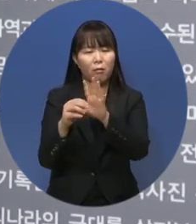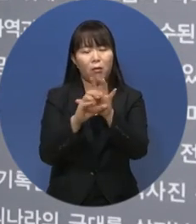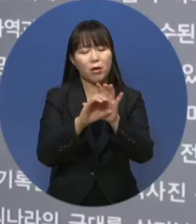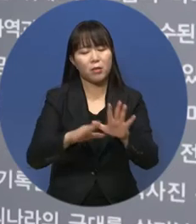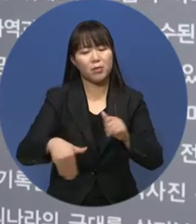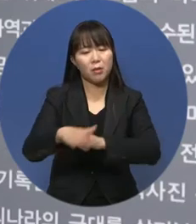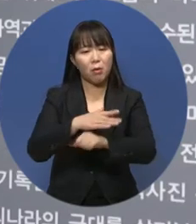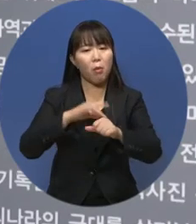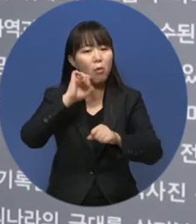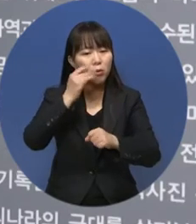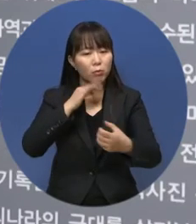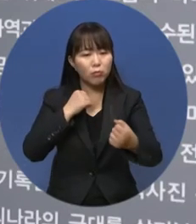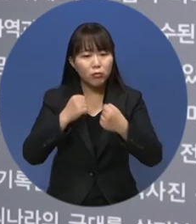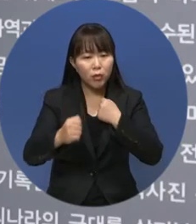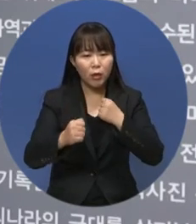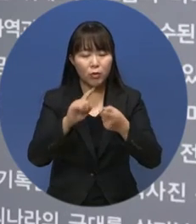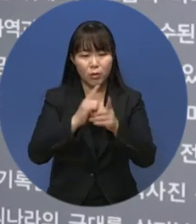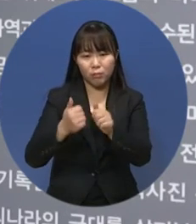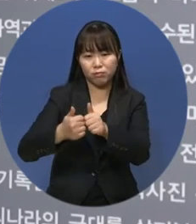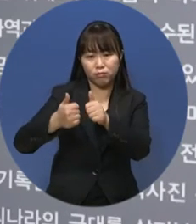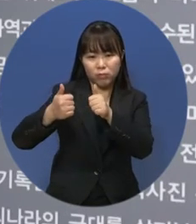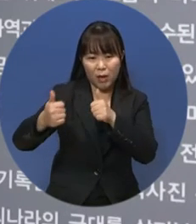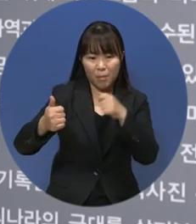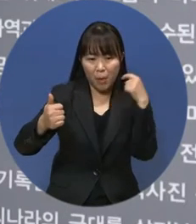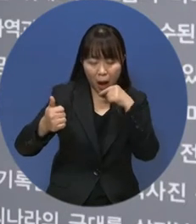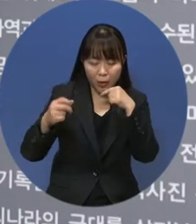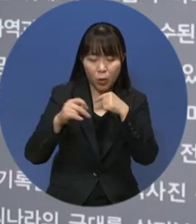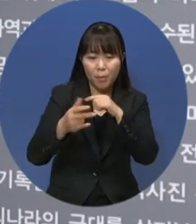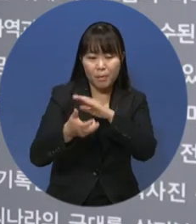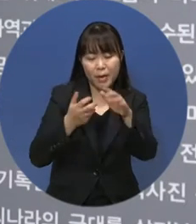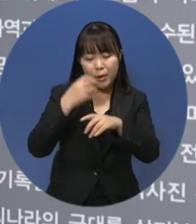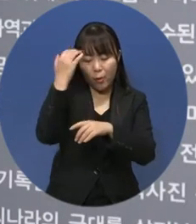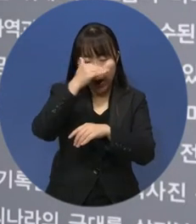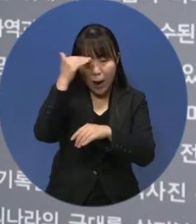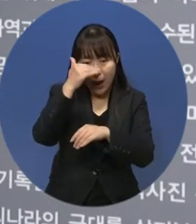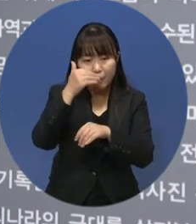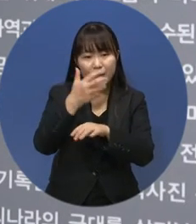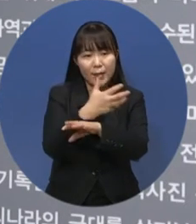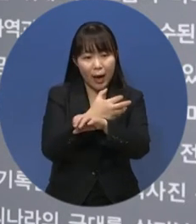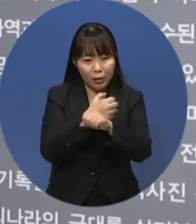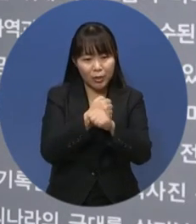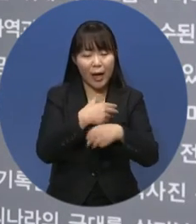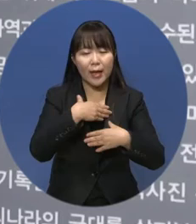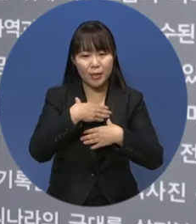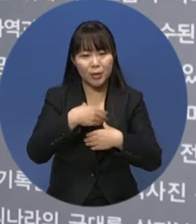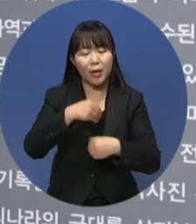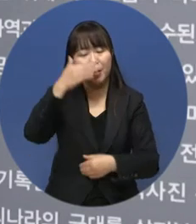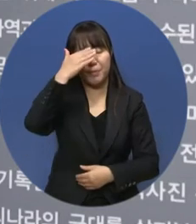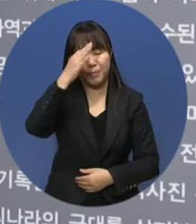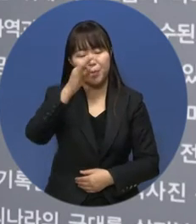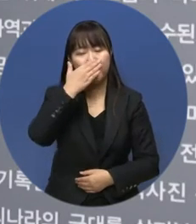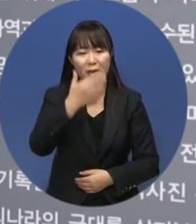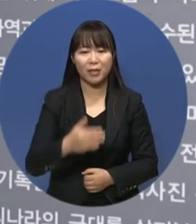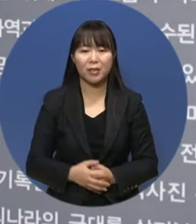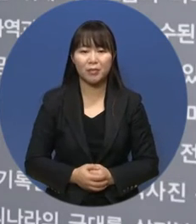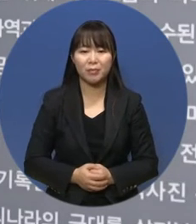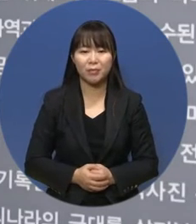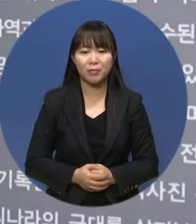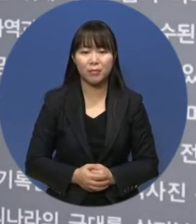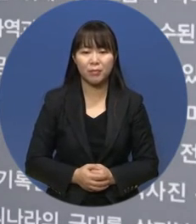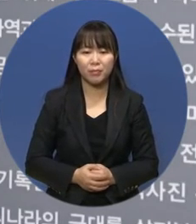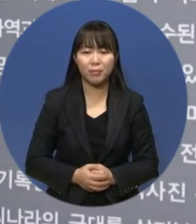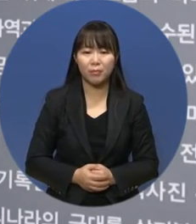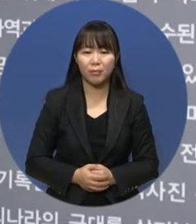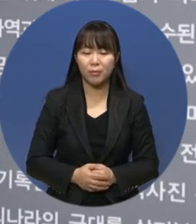상황 속에서도 철저한 거리도 기와 사전 관람 예약제로 안전하게 진행되고 있습니다 이번